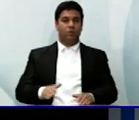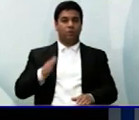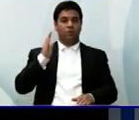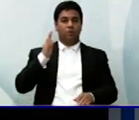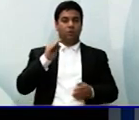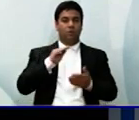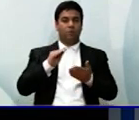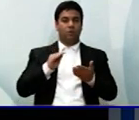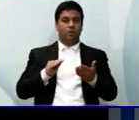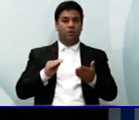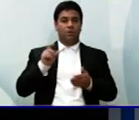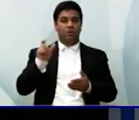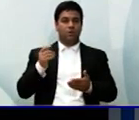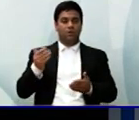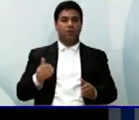будущего писателя.